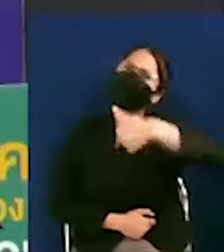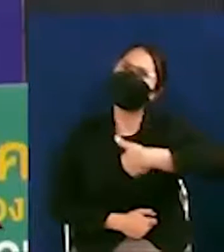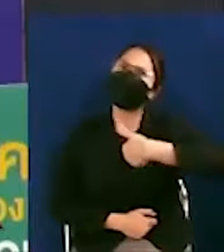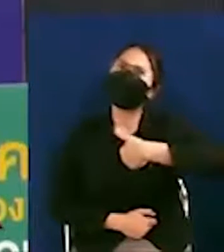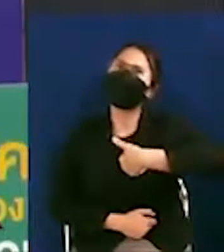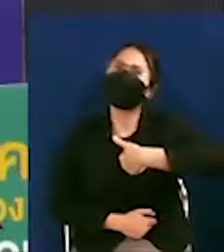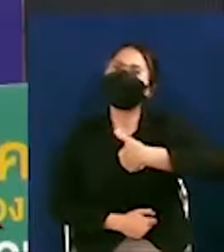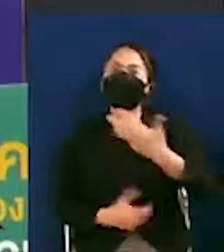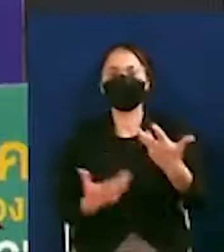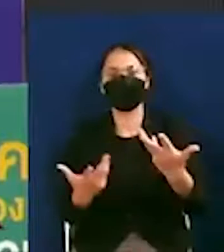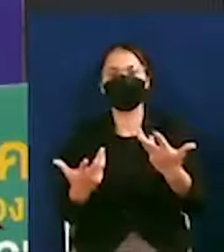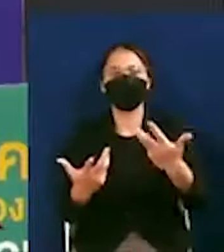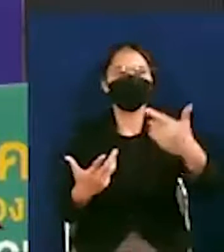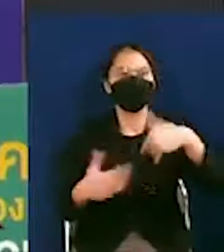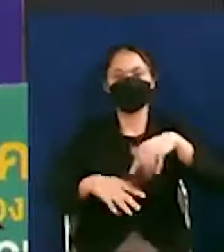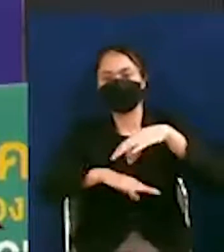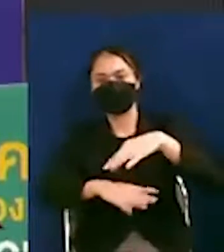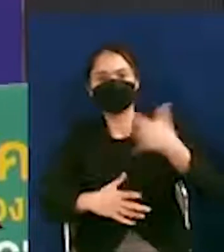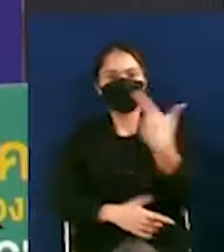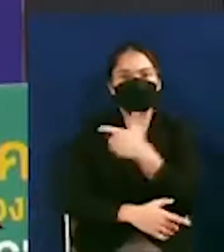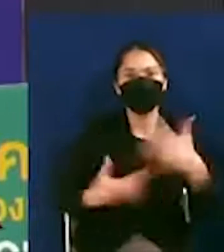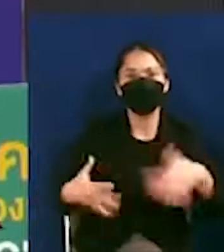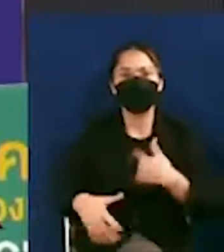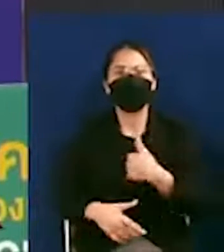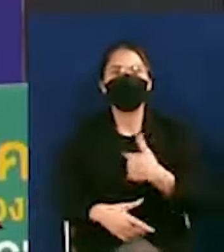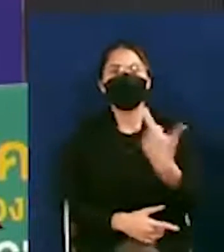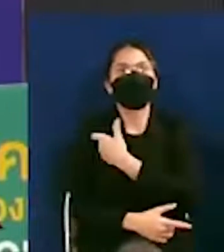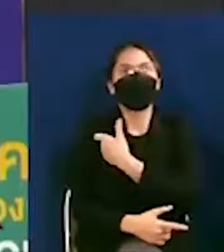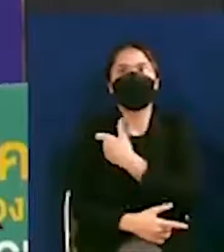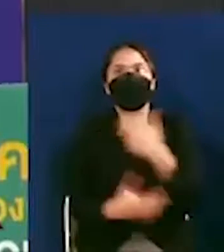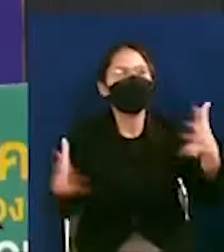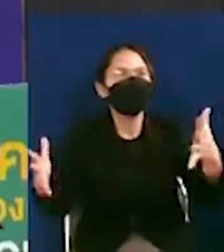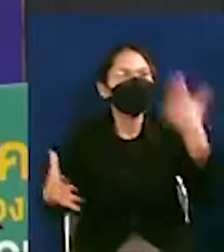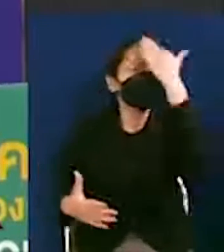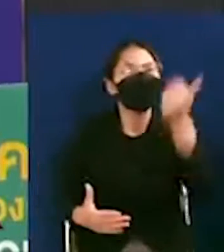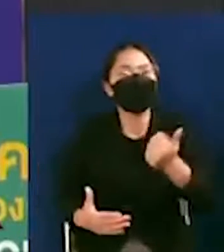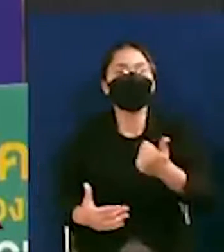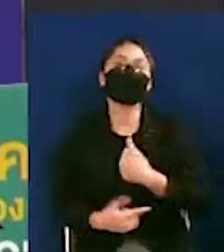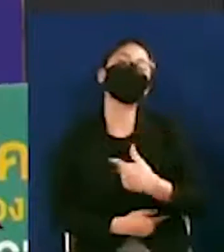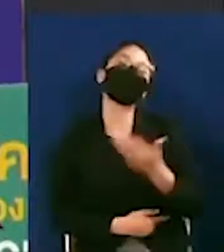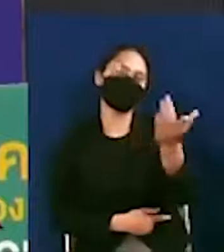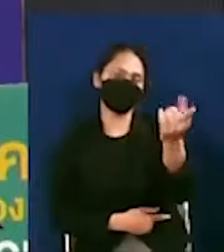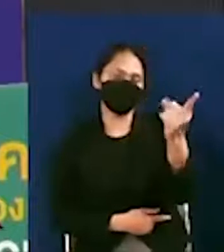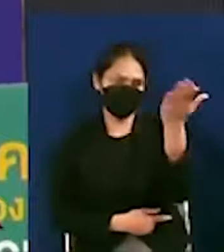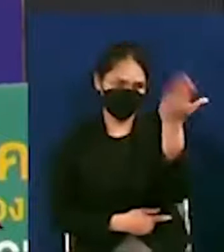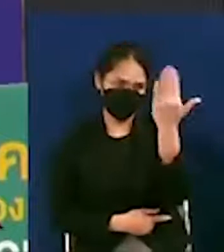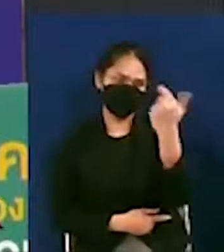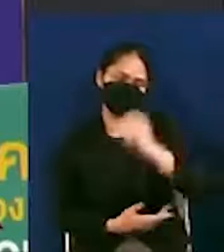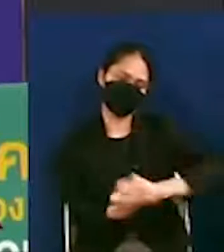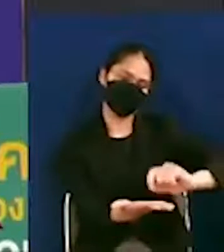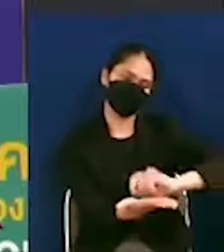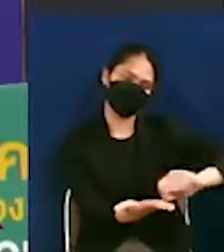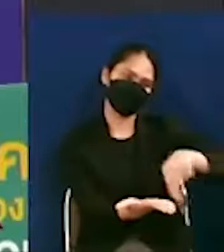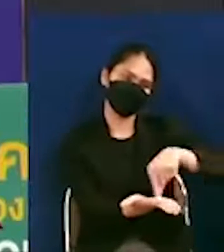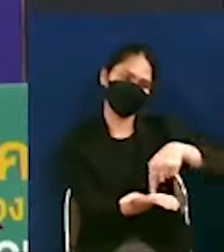สถานีกลางบางซื่อแล้วเข้ามาในจุดที่จะฉีดแล้วเนี่ยพอไม่ได้ฉีดเข้ามาแสดงตัวเราก็ให้เขาลงบันทึกข้อความว่